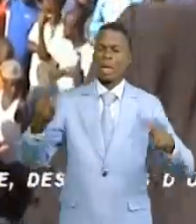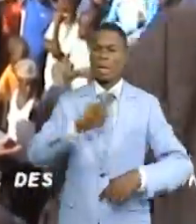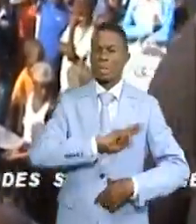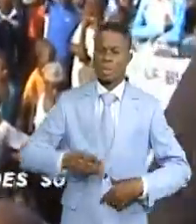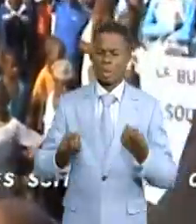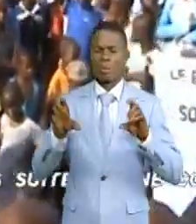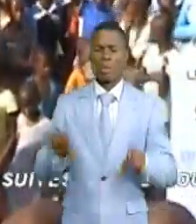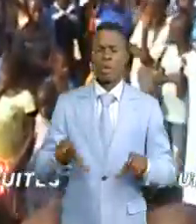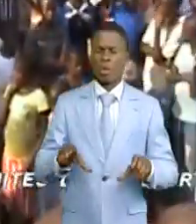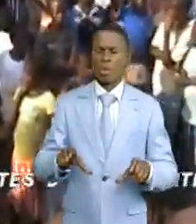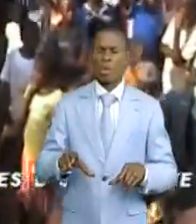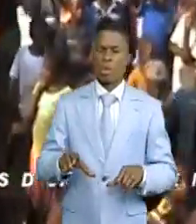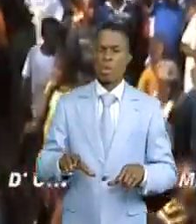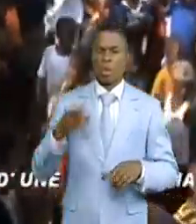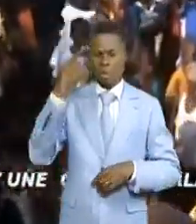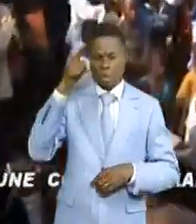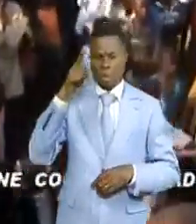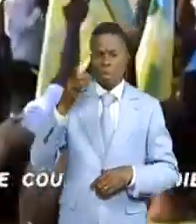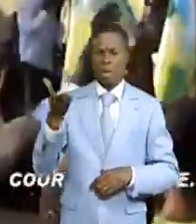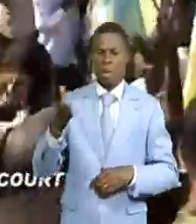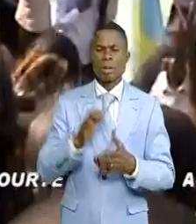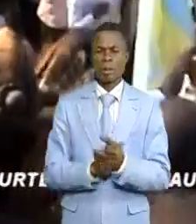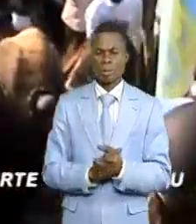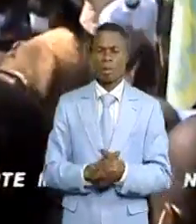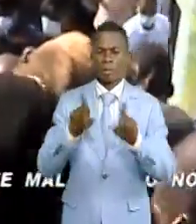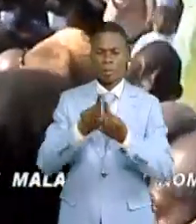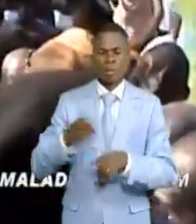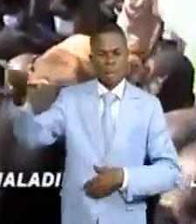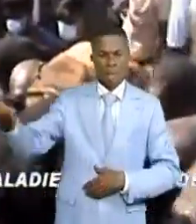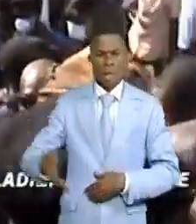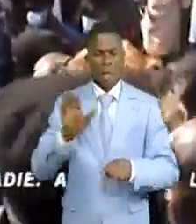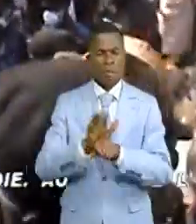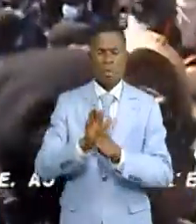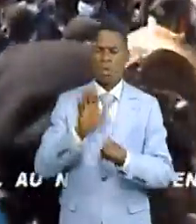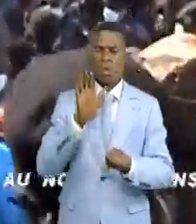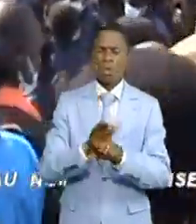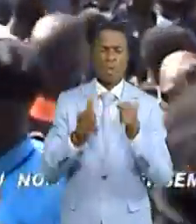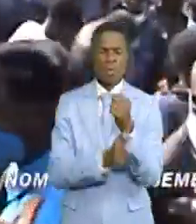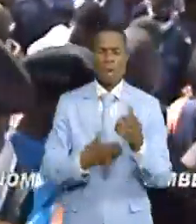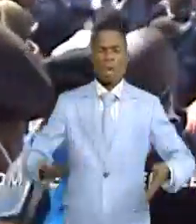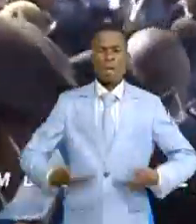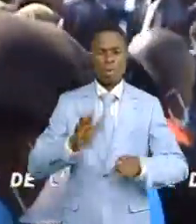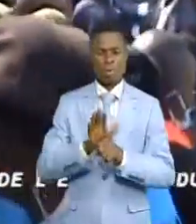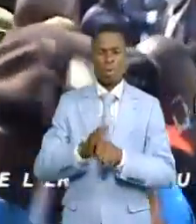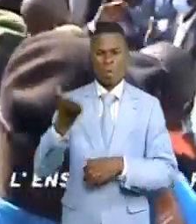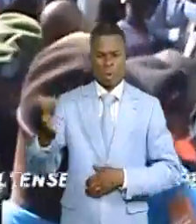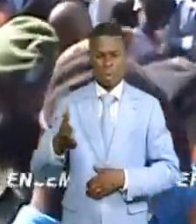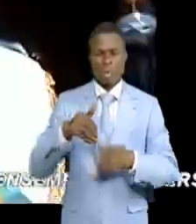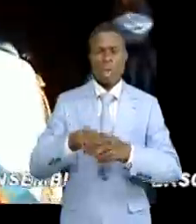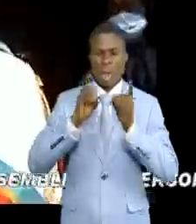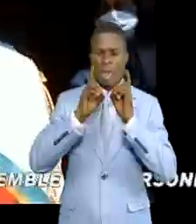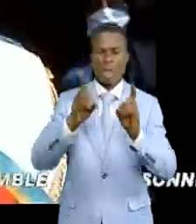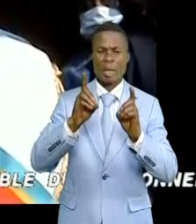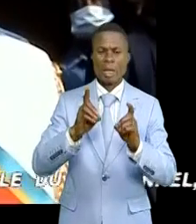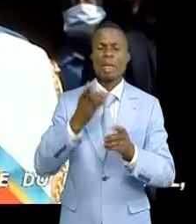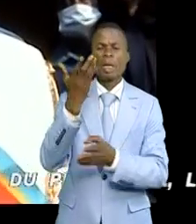République démocratique du Congo après Bafoussamé. Il a été accueilli avec face par la population kalundaise. Dans son message,